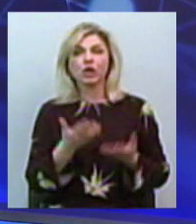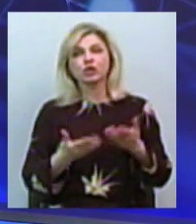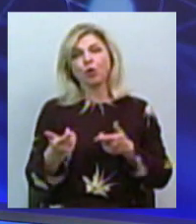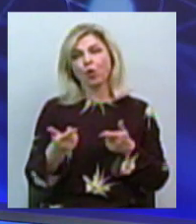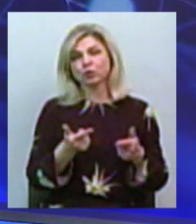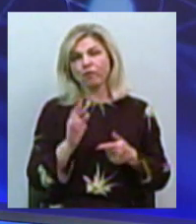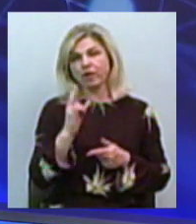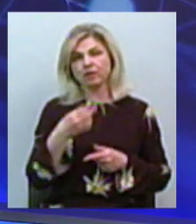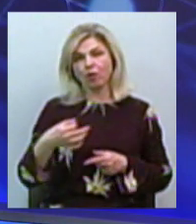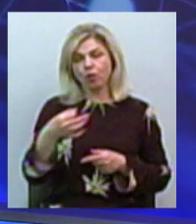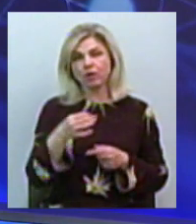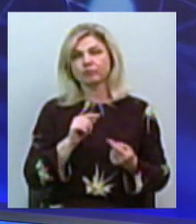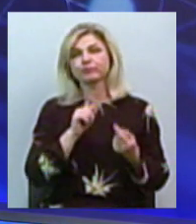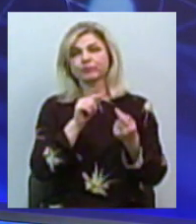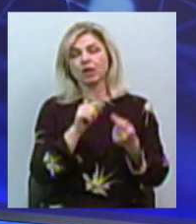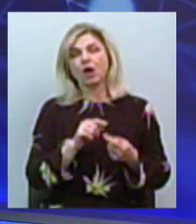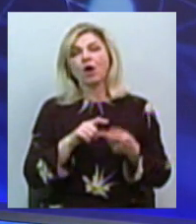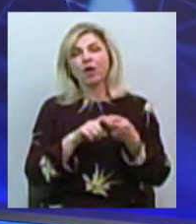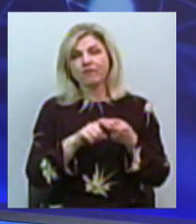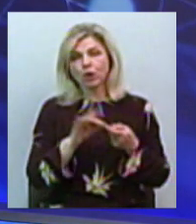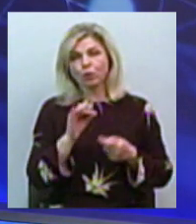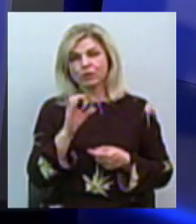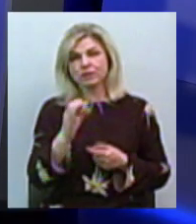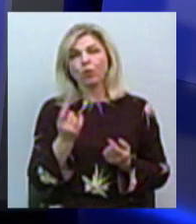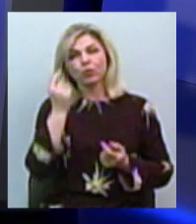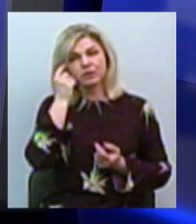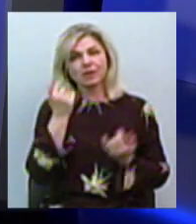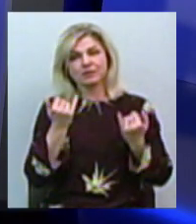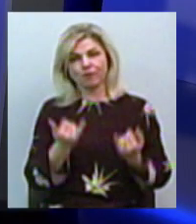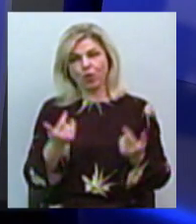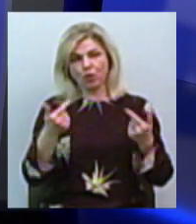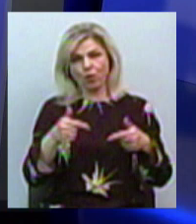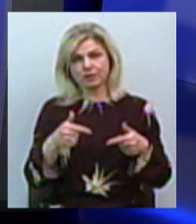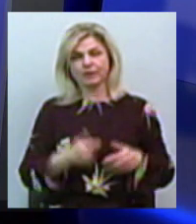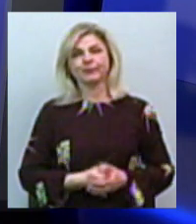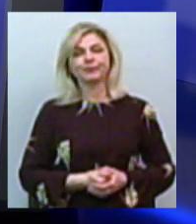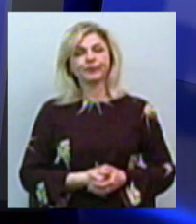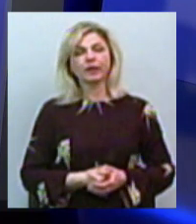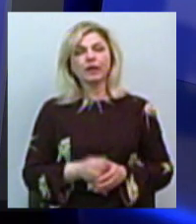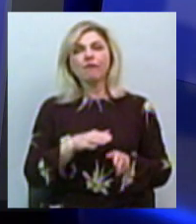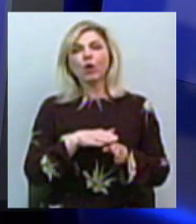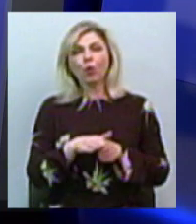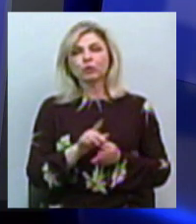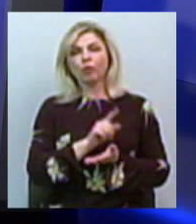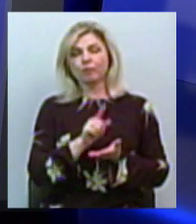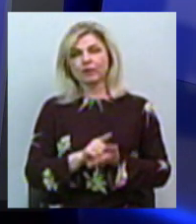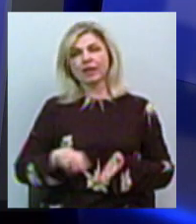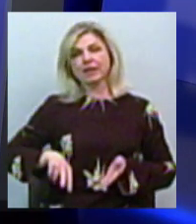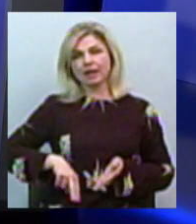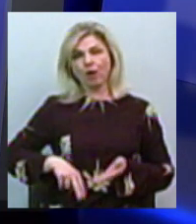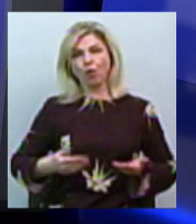Миколаївщина протидіяти коронавірусу? Дізнаємось у наших сьогоднішніх гостей. В студії виконуючи обов'язки директора